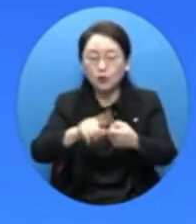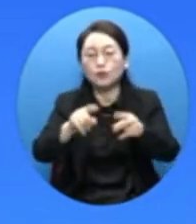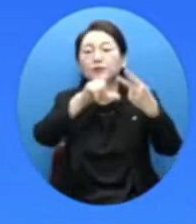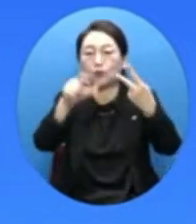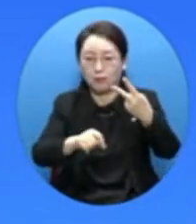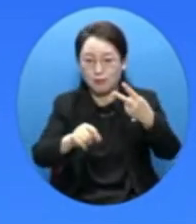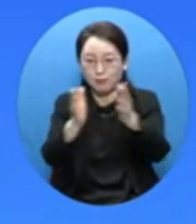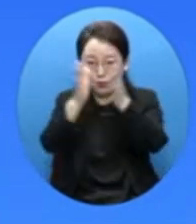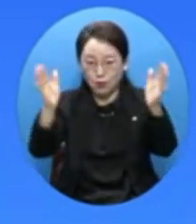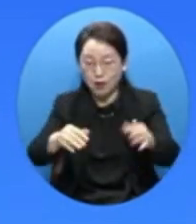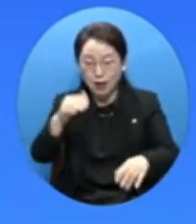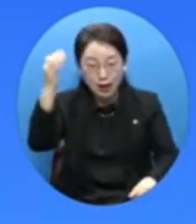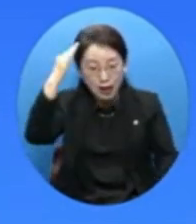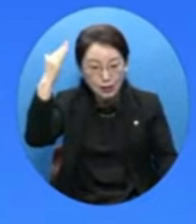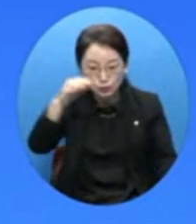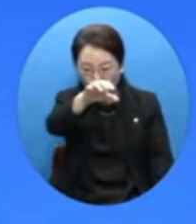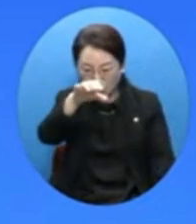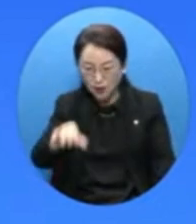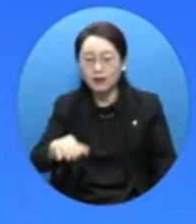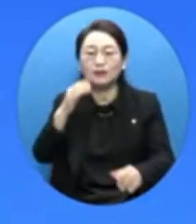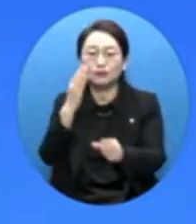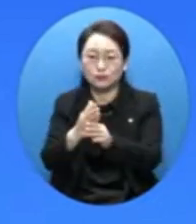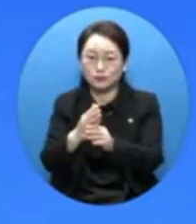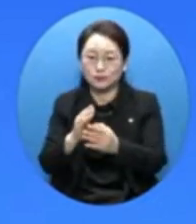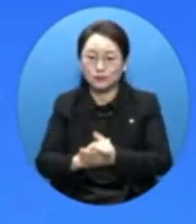지금 한국 이곳에서 일어나고 있습니다.